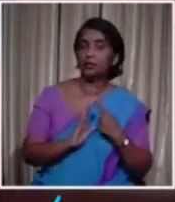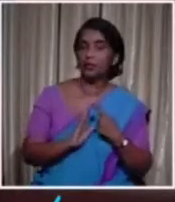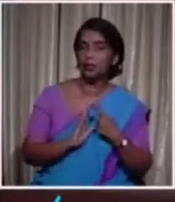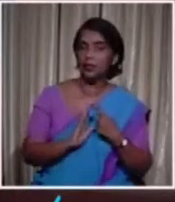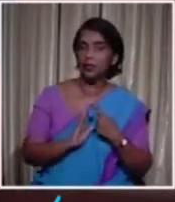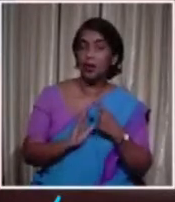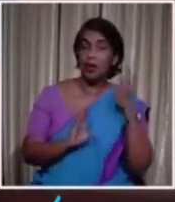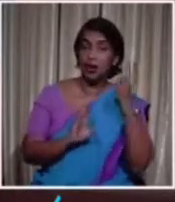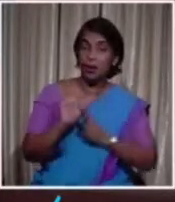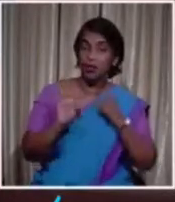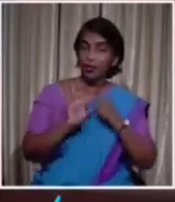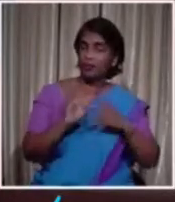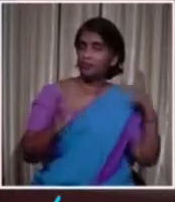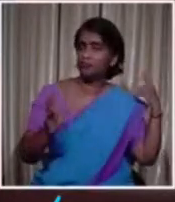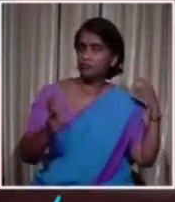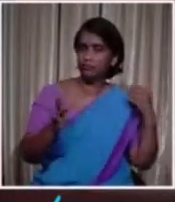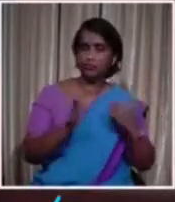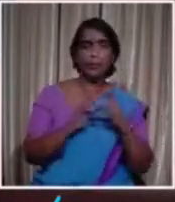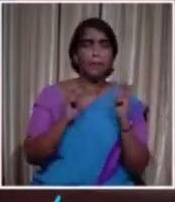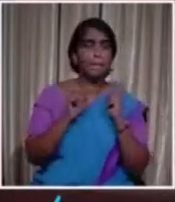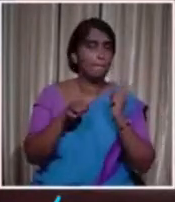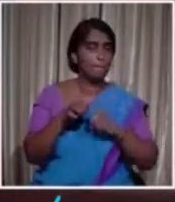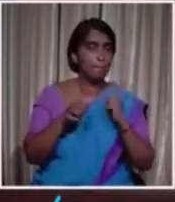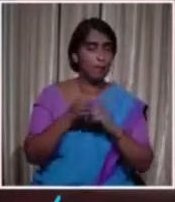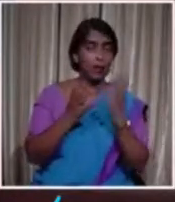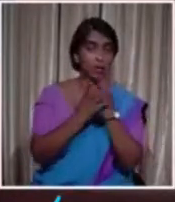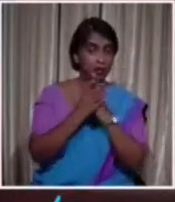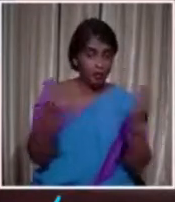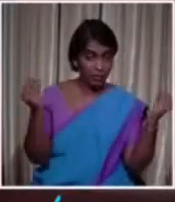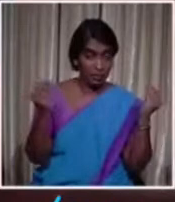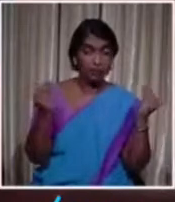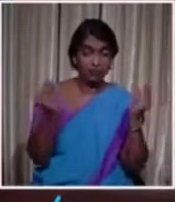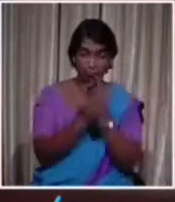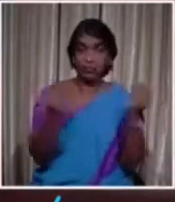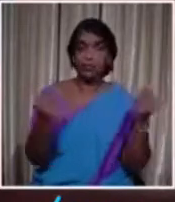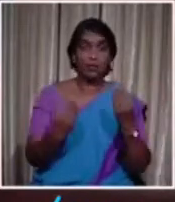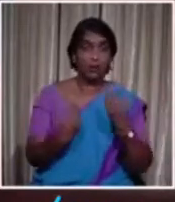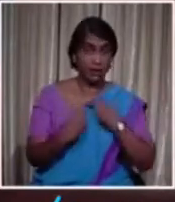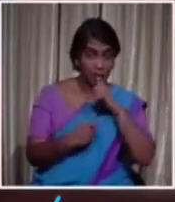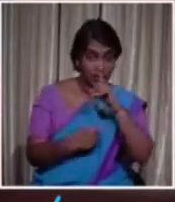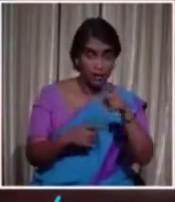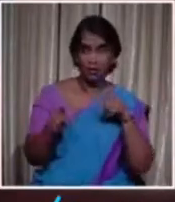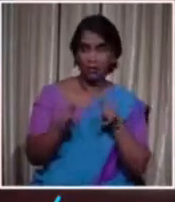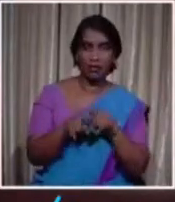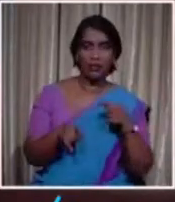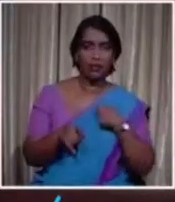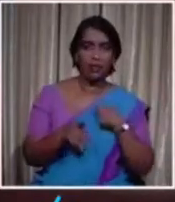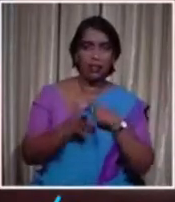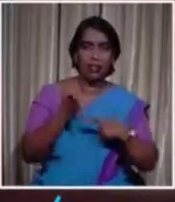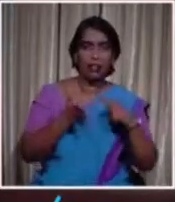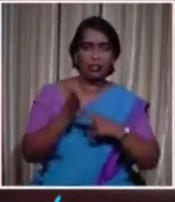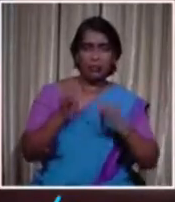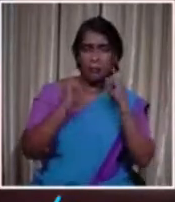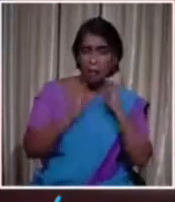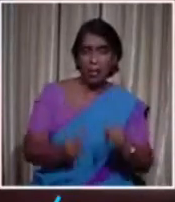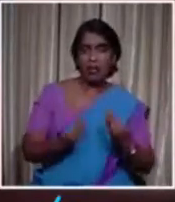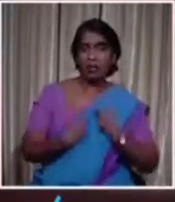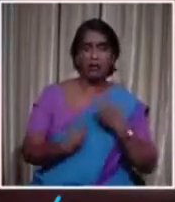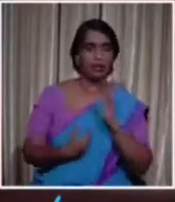दशक गणनावक प्रश्न विसुम गेन्न किल कि तरंग मम देशपालन नष्टकामी एक